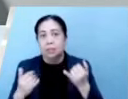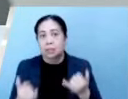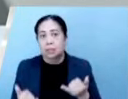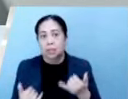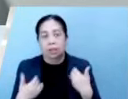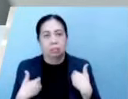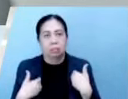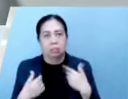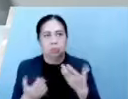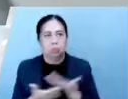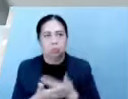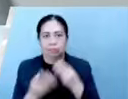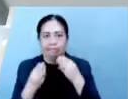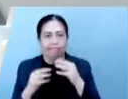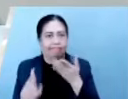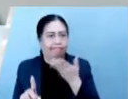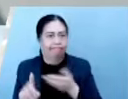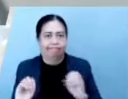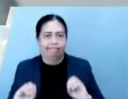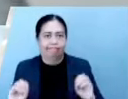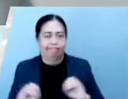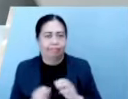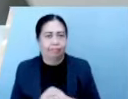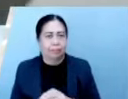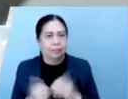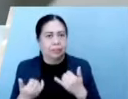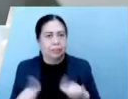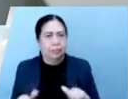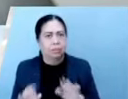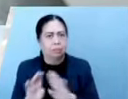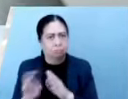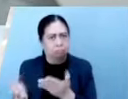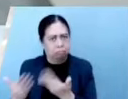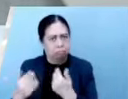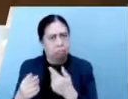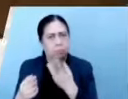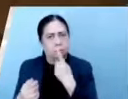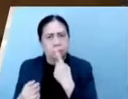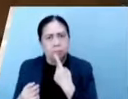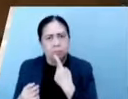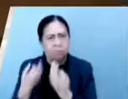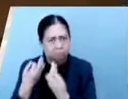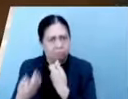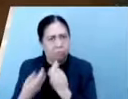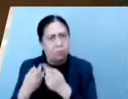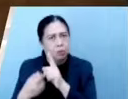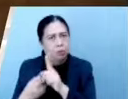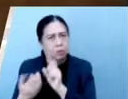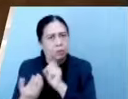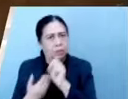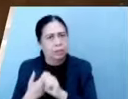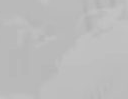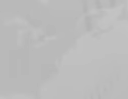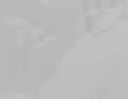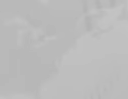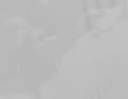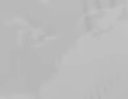bagong mensahe si Sebastian. Nananatiling bukas ang GMA Integrated News para sa kanyang panig.